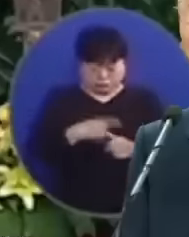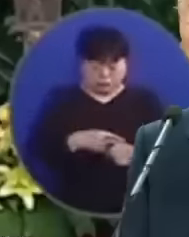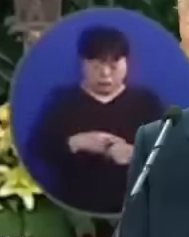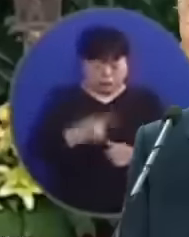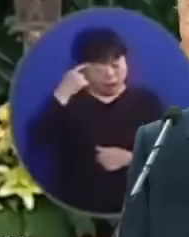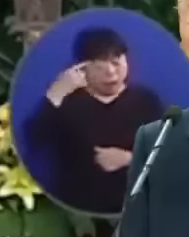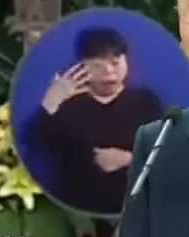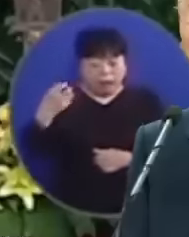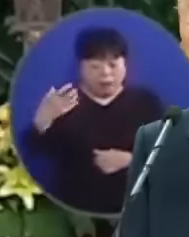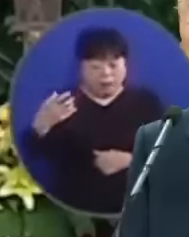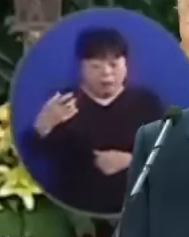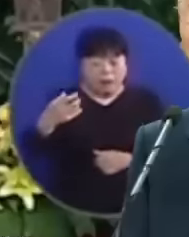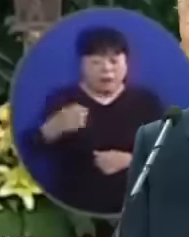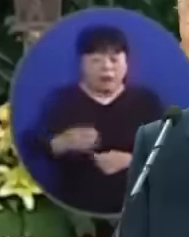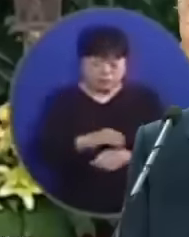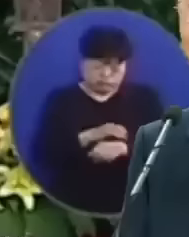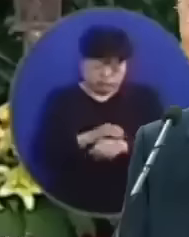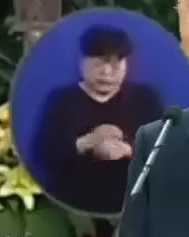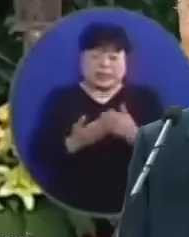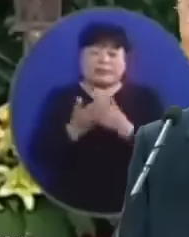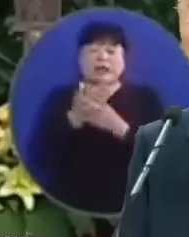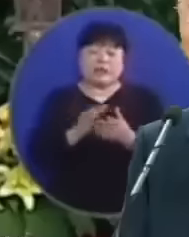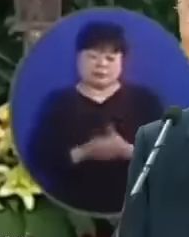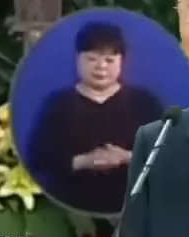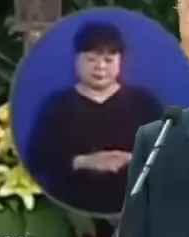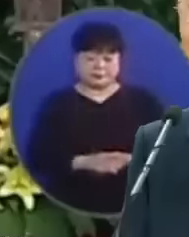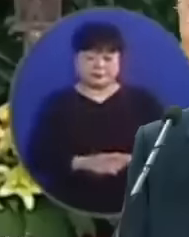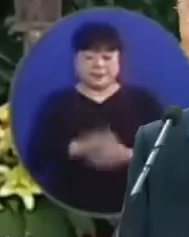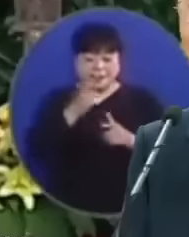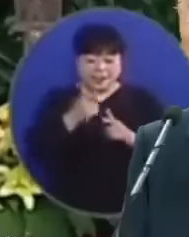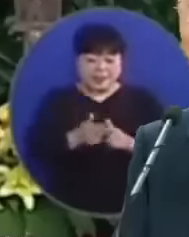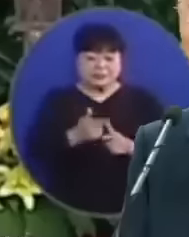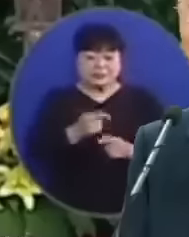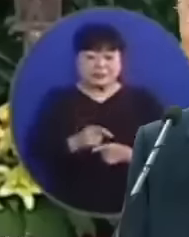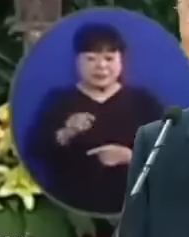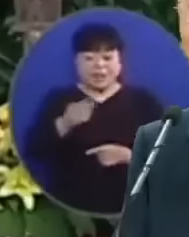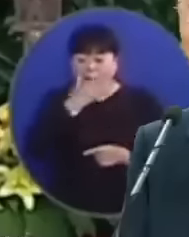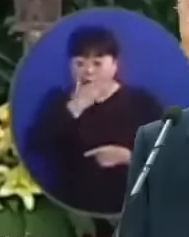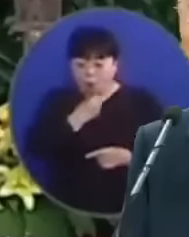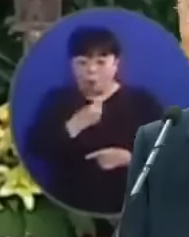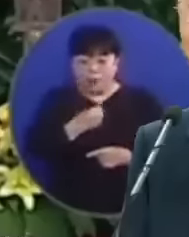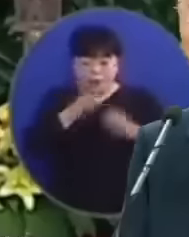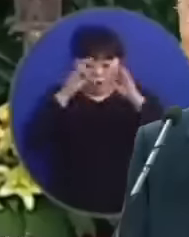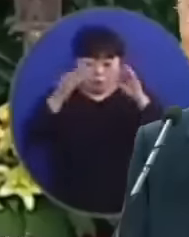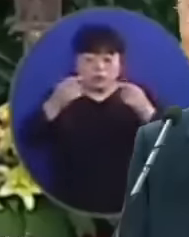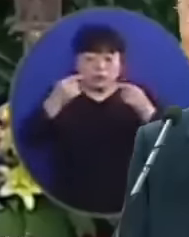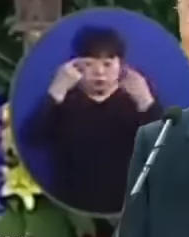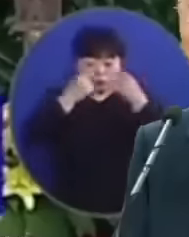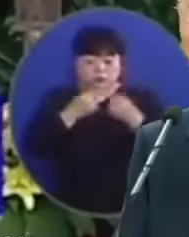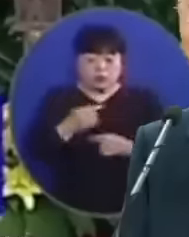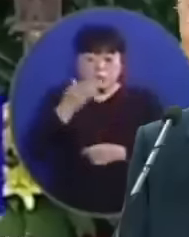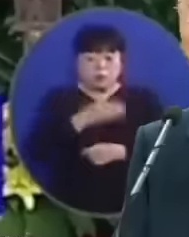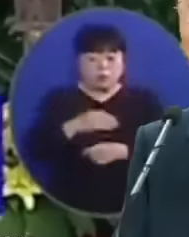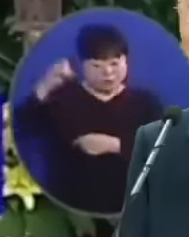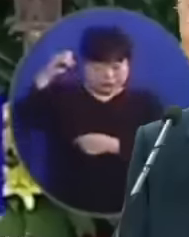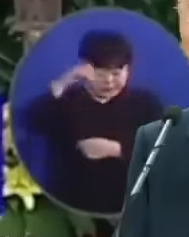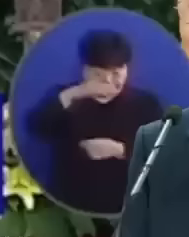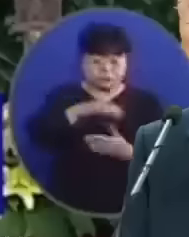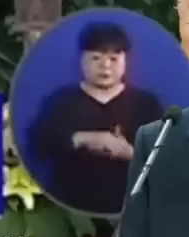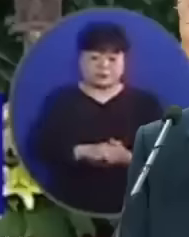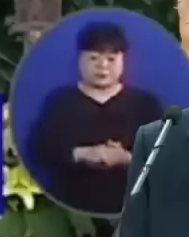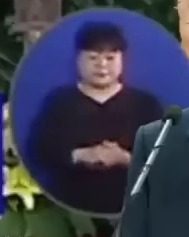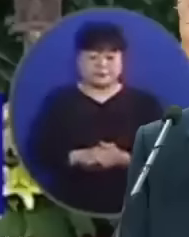생기며 만사가 귀찮아지는 것도 그러한 이유 때문인 것입니다. 예수님도 마태복음 6장 22절에 눈은 몸의 등불이니